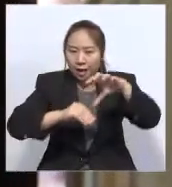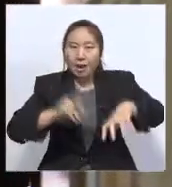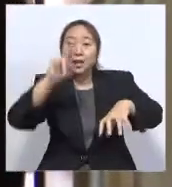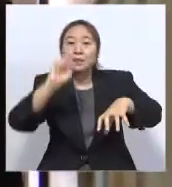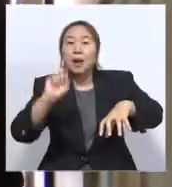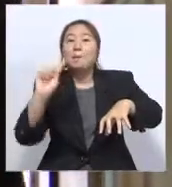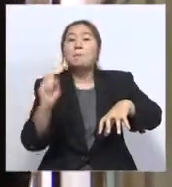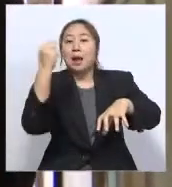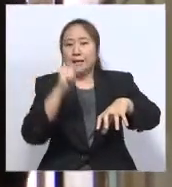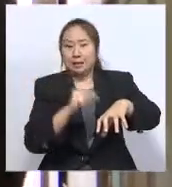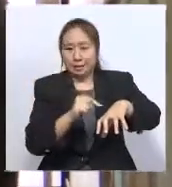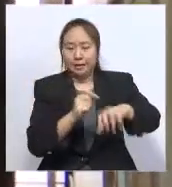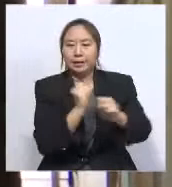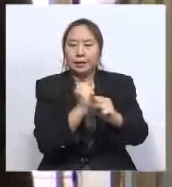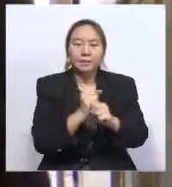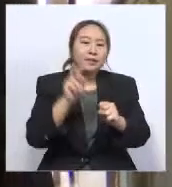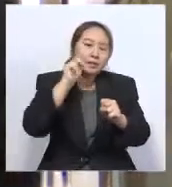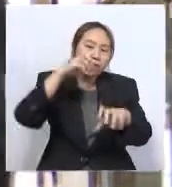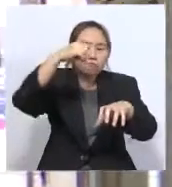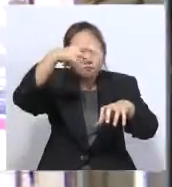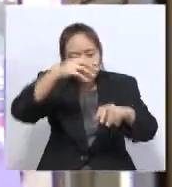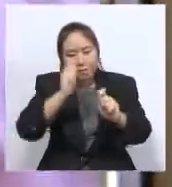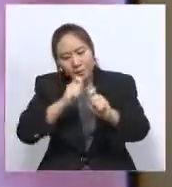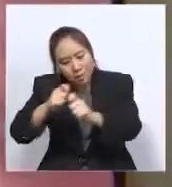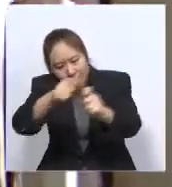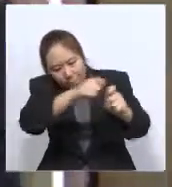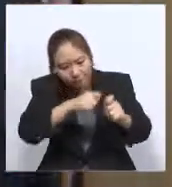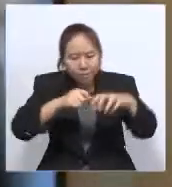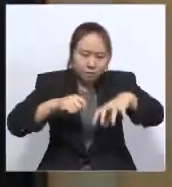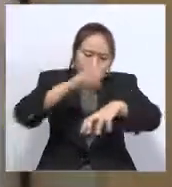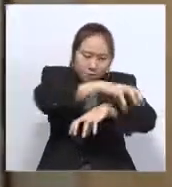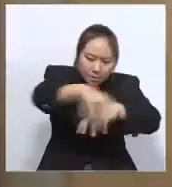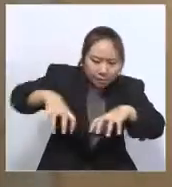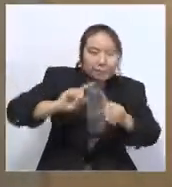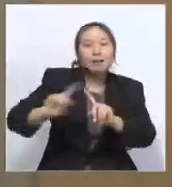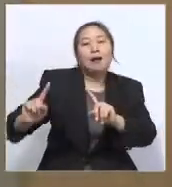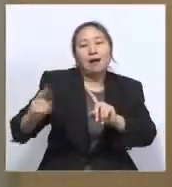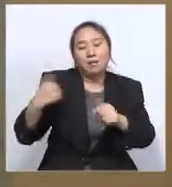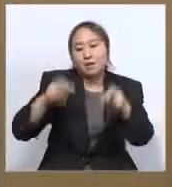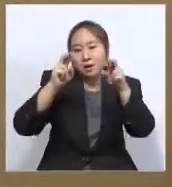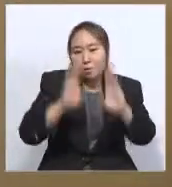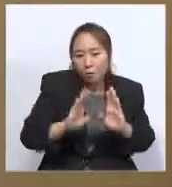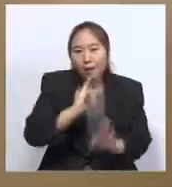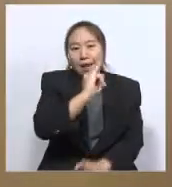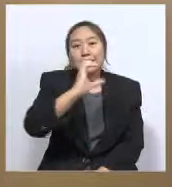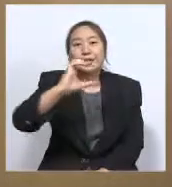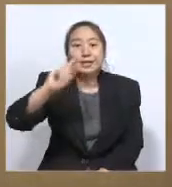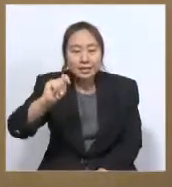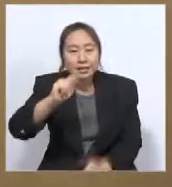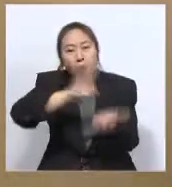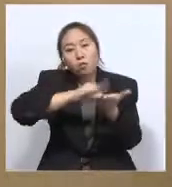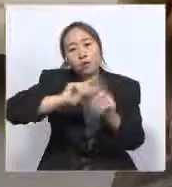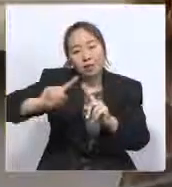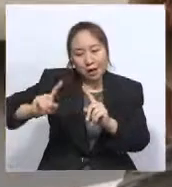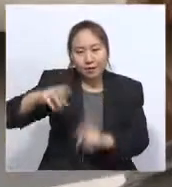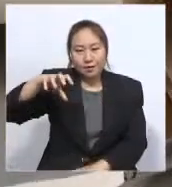ใหม่เป็นงานสาธารณูปโภคงานประกอบอาคารและภายนอกอาคารรวมถึงระบบด้าน ICT โดยสำนักง